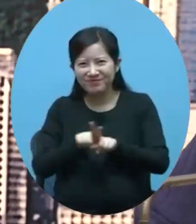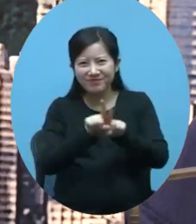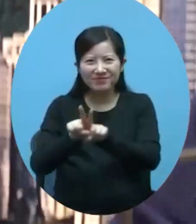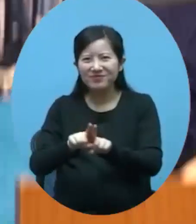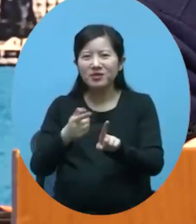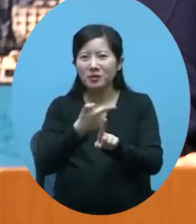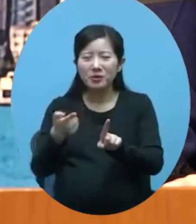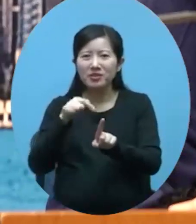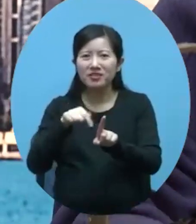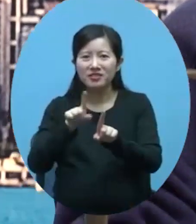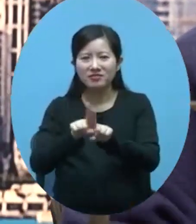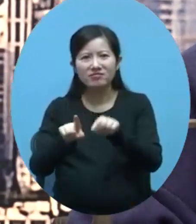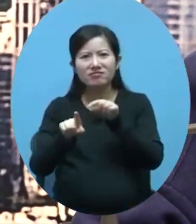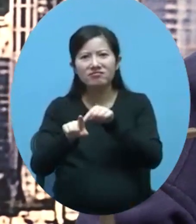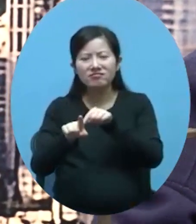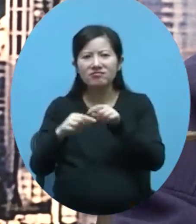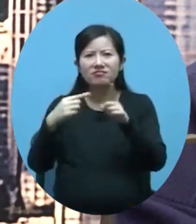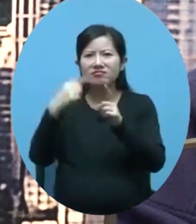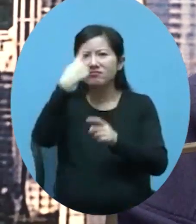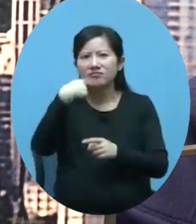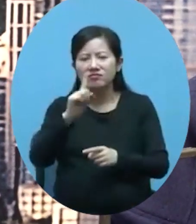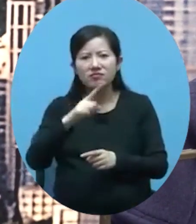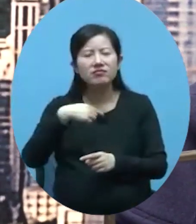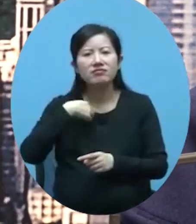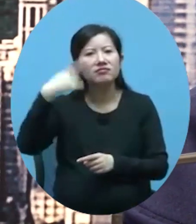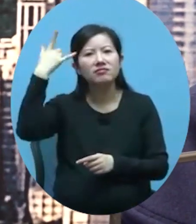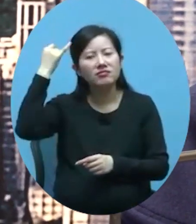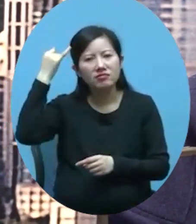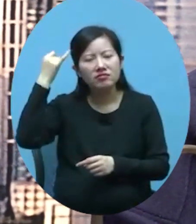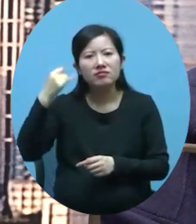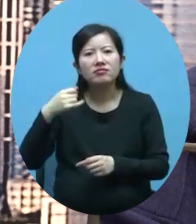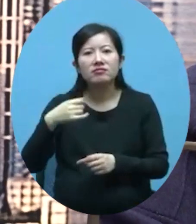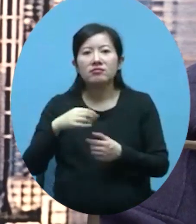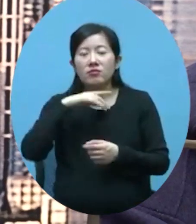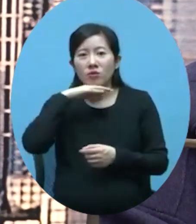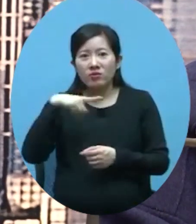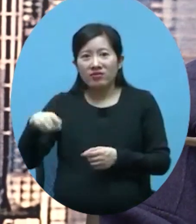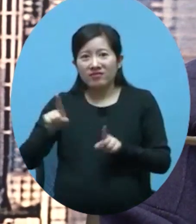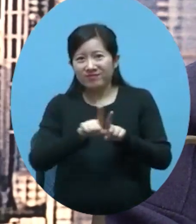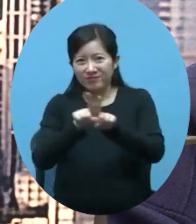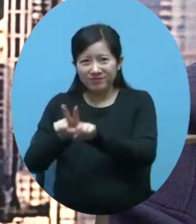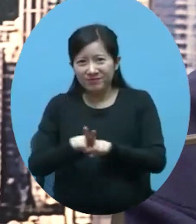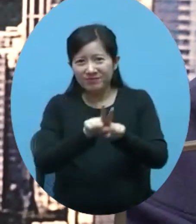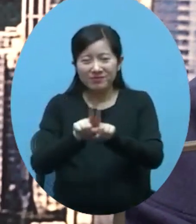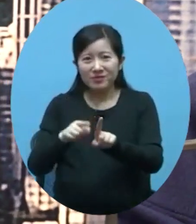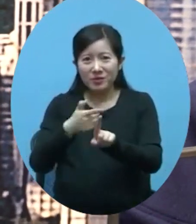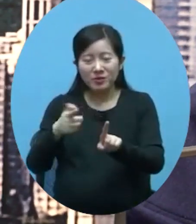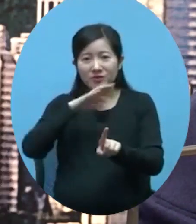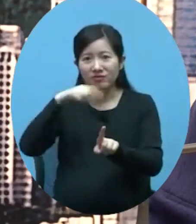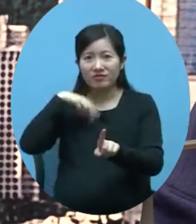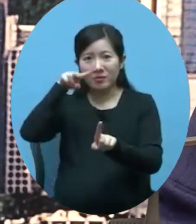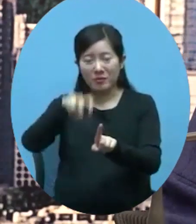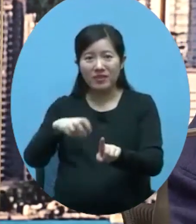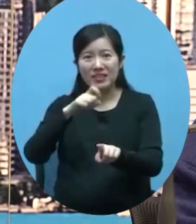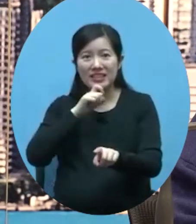我不知道你说的那是哪一位一般来说就是如果这样的接触者如果我们找到他的话